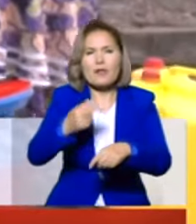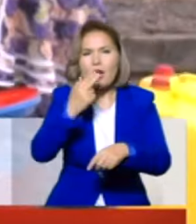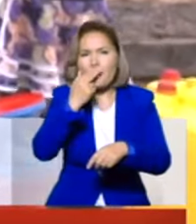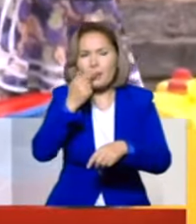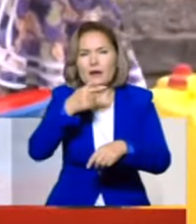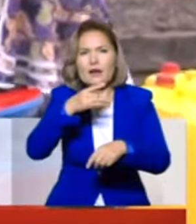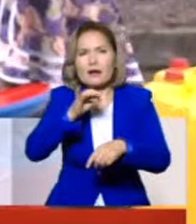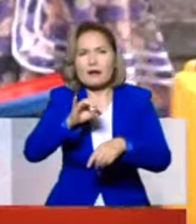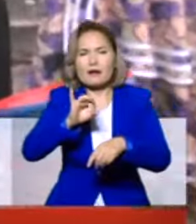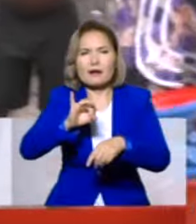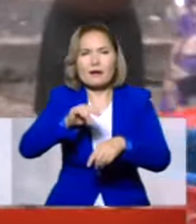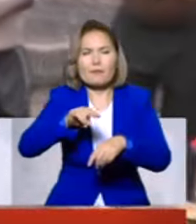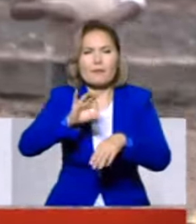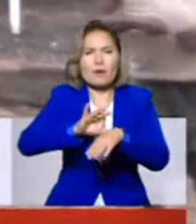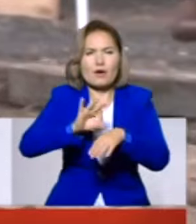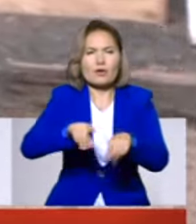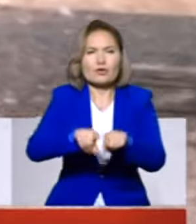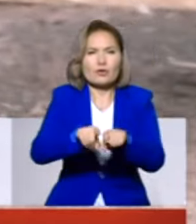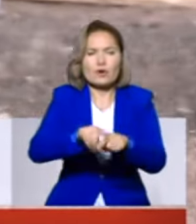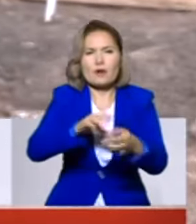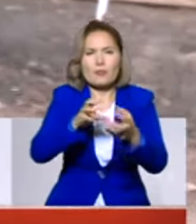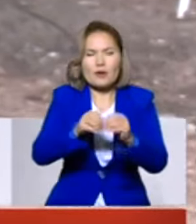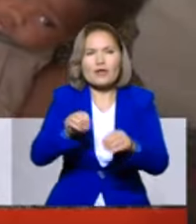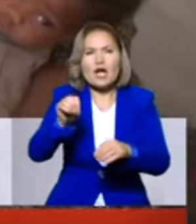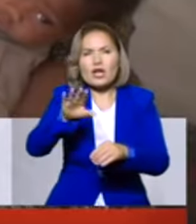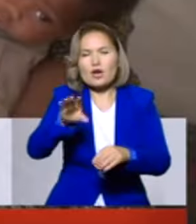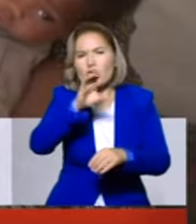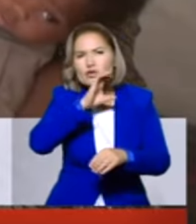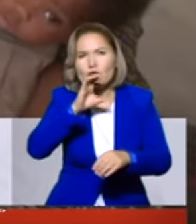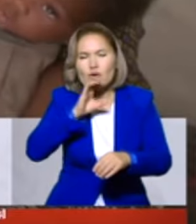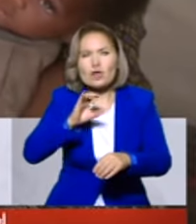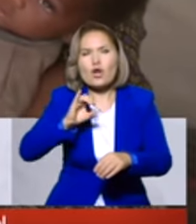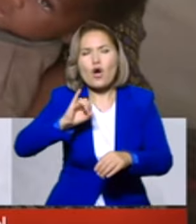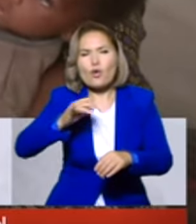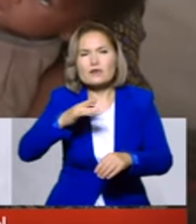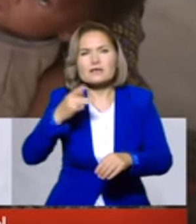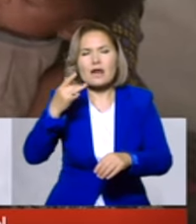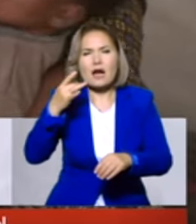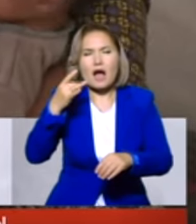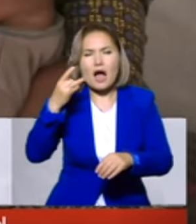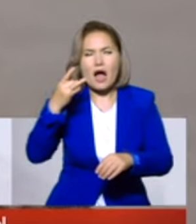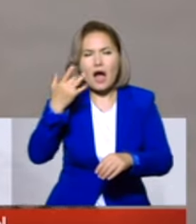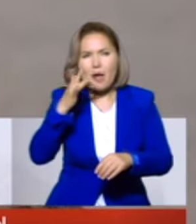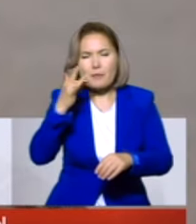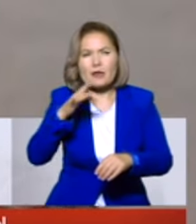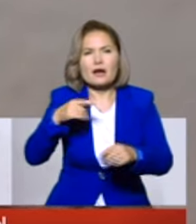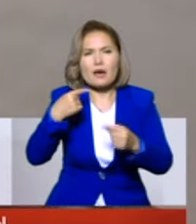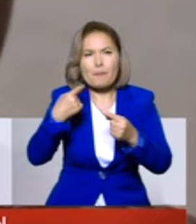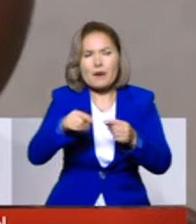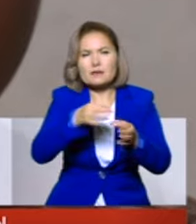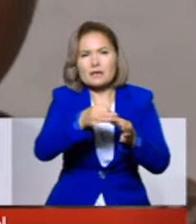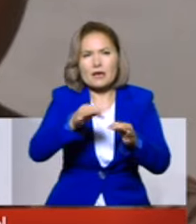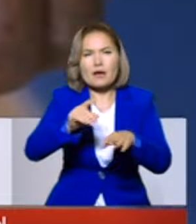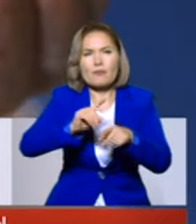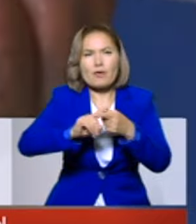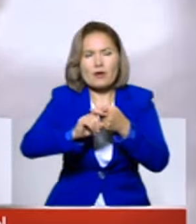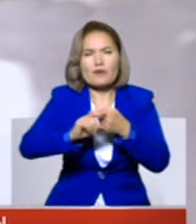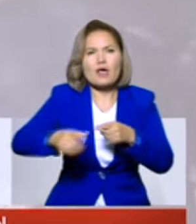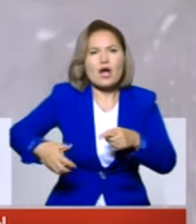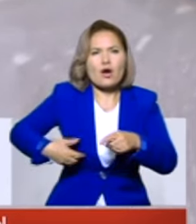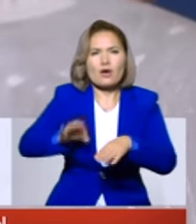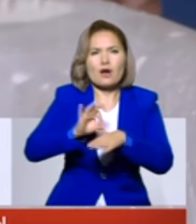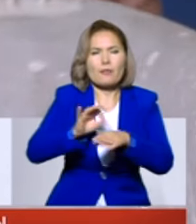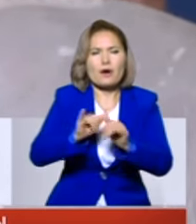ұқсайды. 2022 жылы бұл ауру Еуропа, солтүстік және оңтүстік Америкада, кейін әлемнің тағы бір қатар еліне тараған еді.